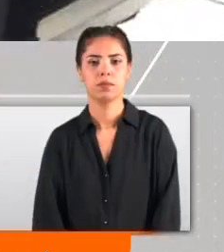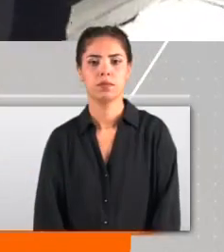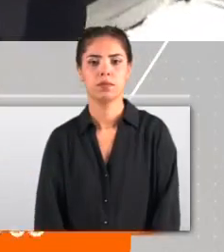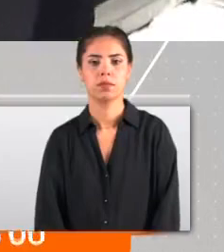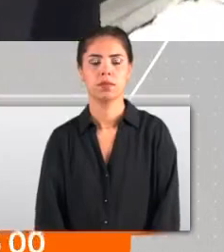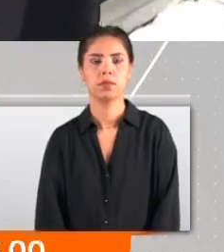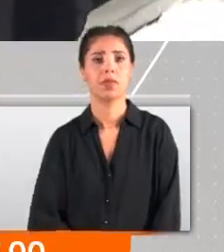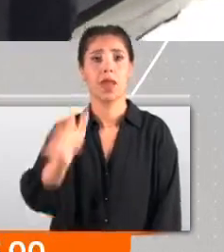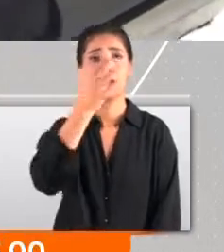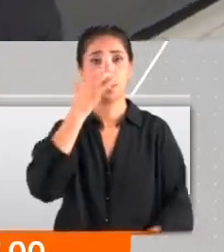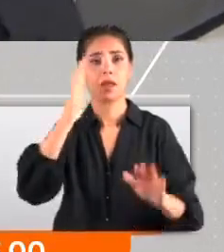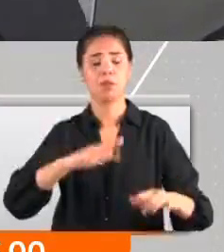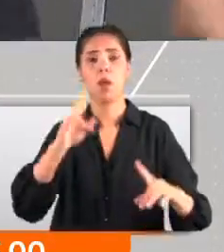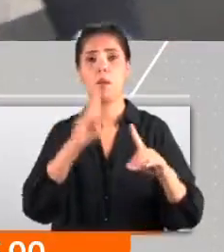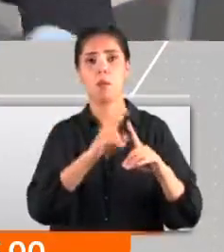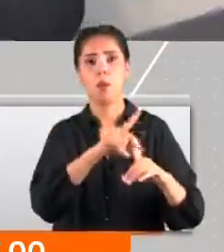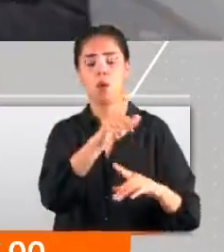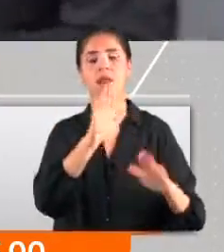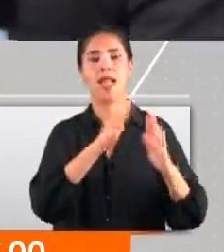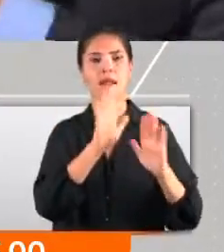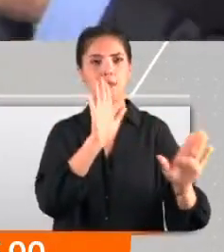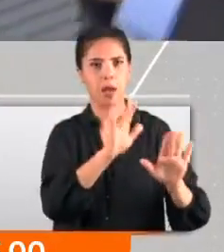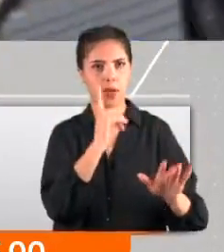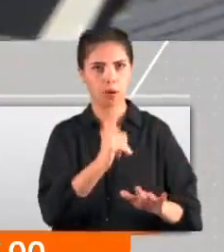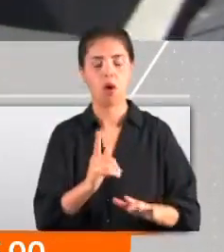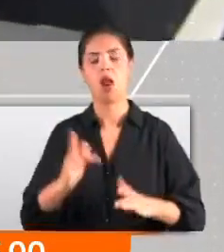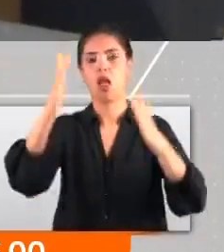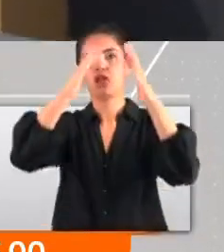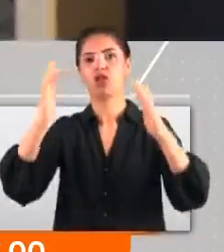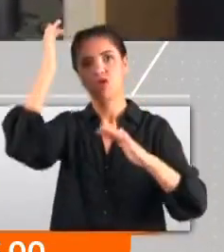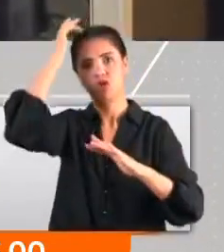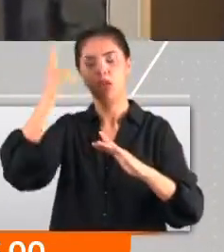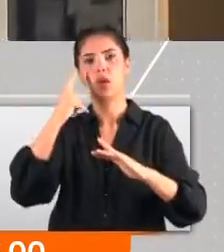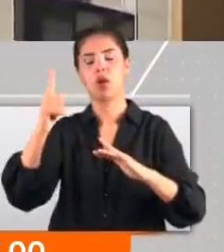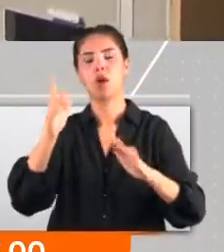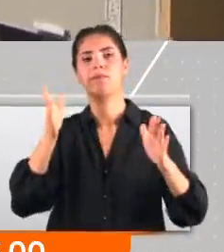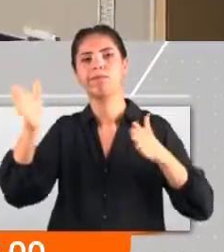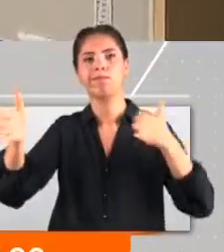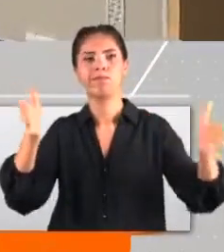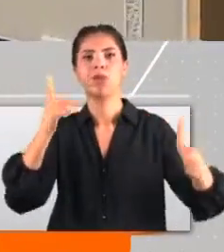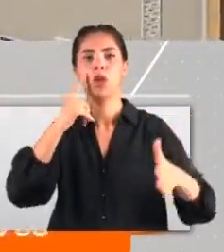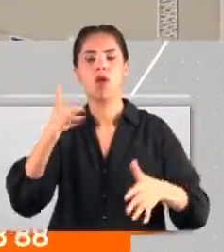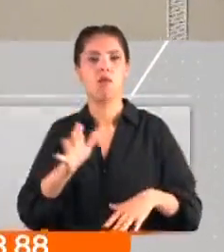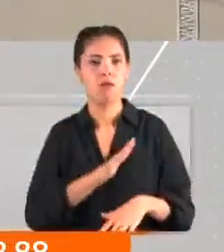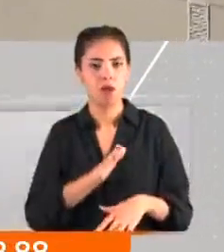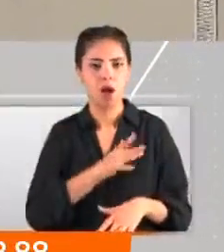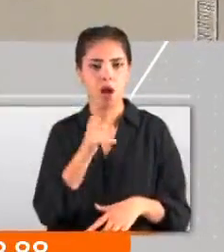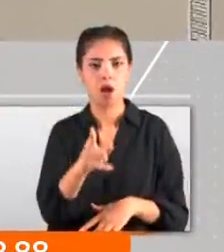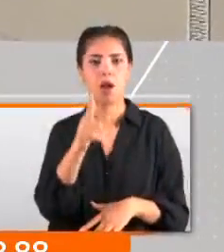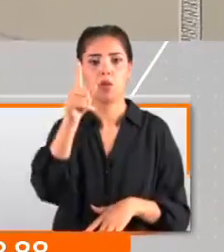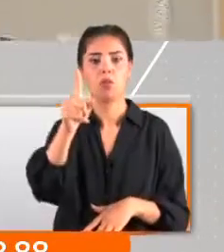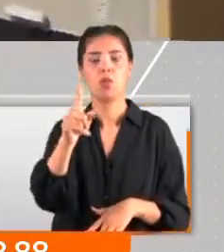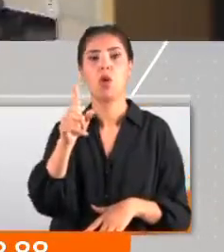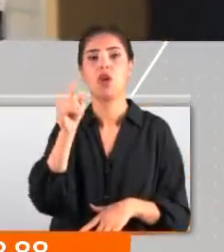Artık nefesler tutulmuştu. Polis bir yandan daire kapısından, diğer yandan da çatıdan girmişti. Çatıda kıstırılan çete elemanı gözaltına alındı. O